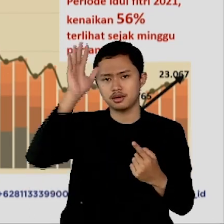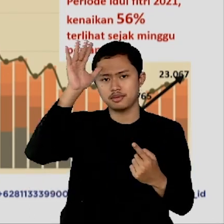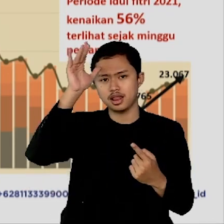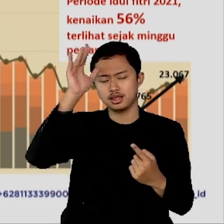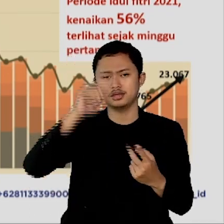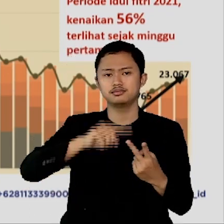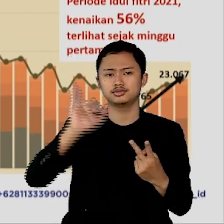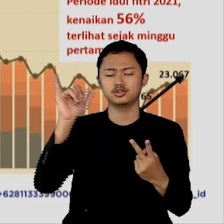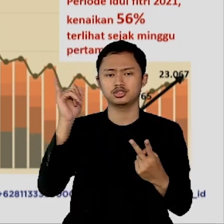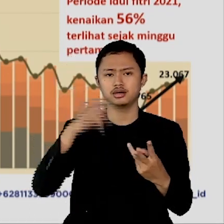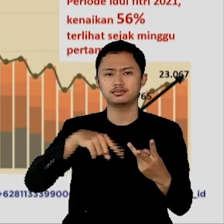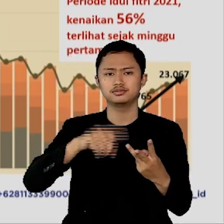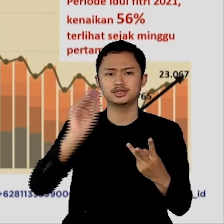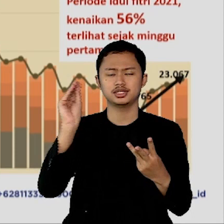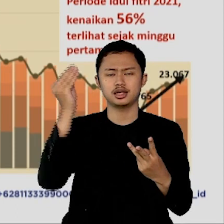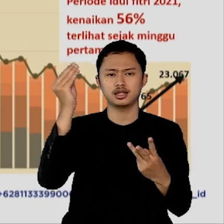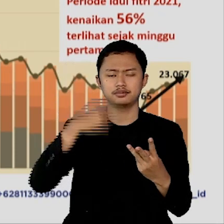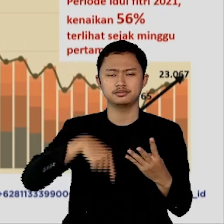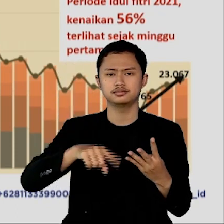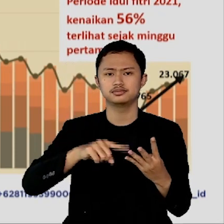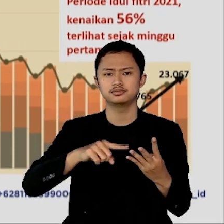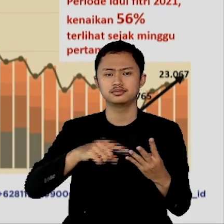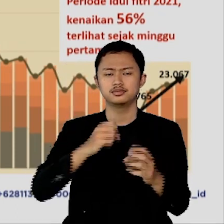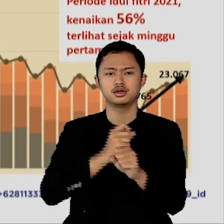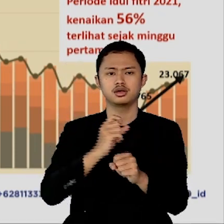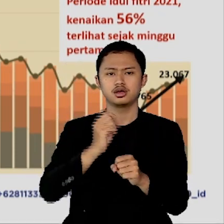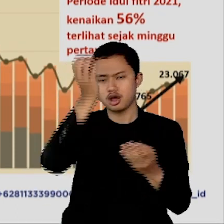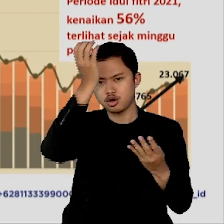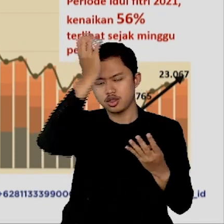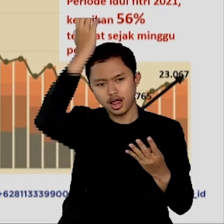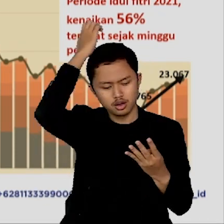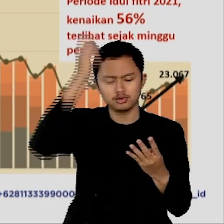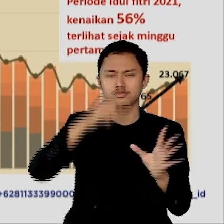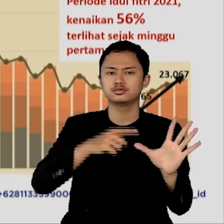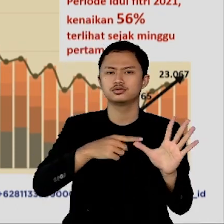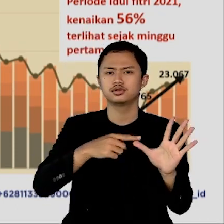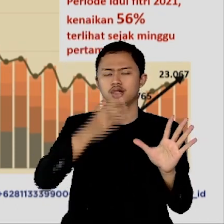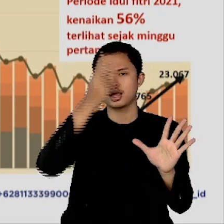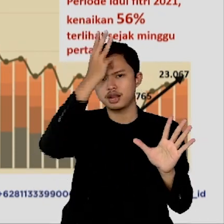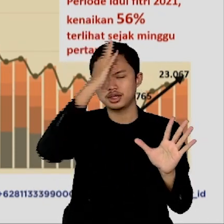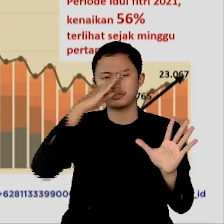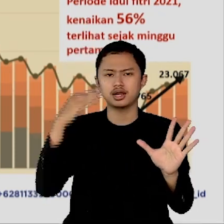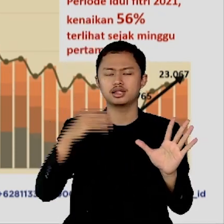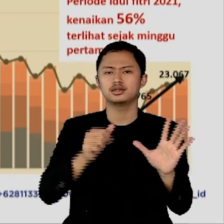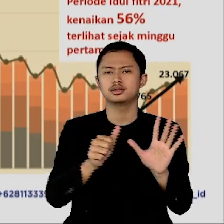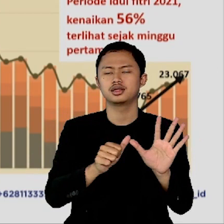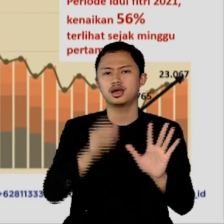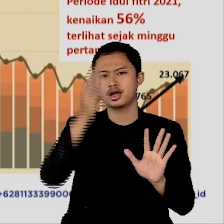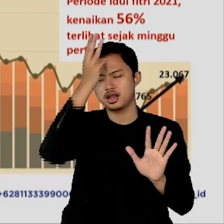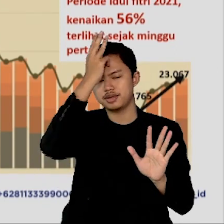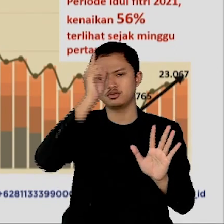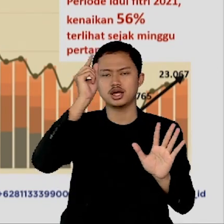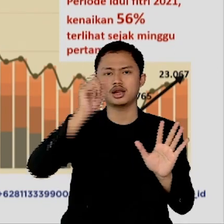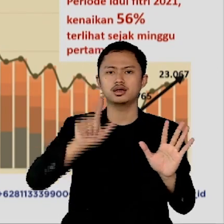Daerah Istimewa Yogyakarta DKI Jakarta Gorontalo Kalimantan Barat Kalimantan Utara